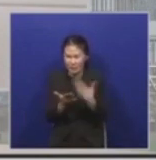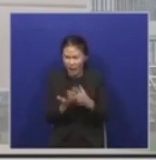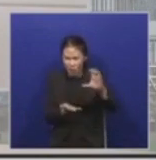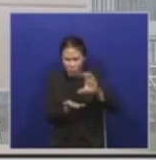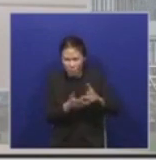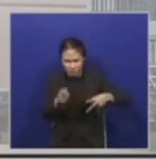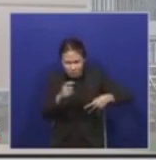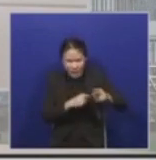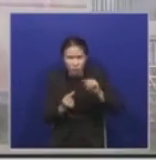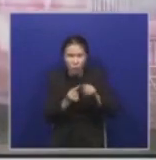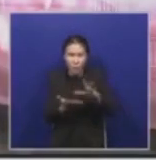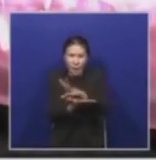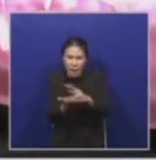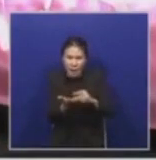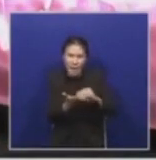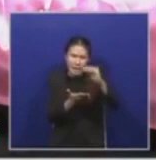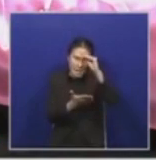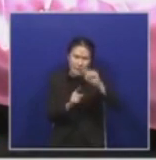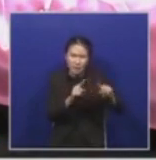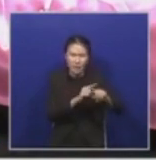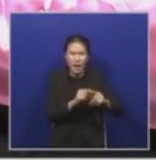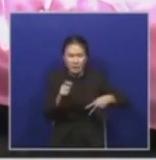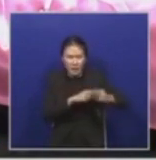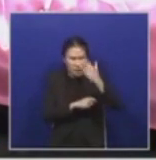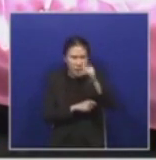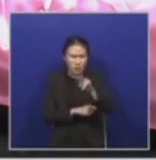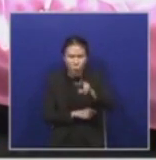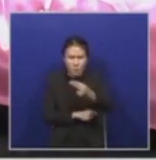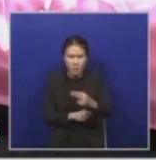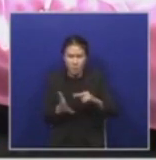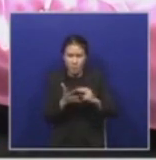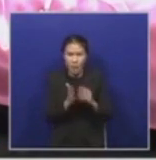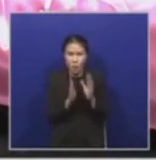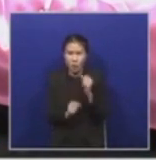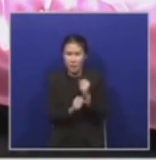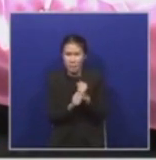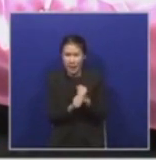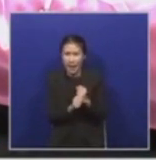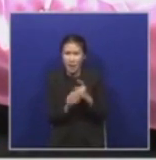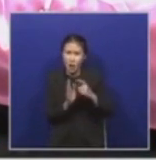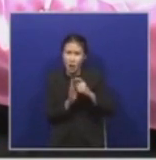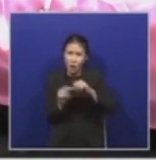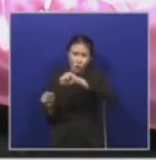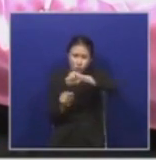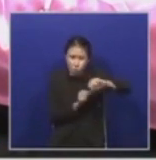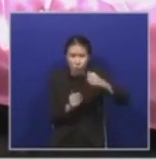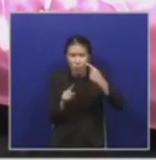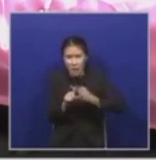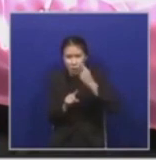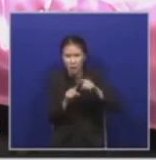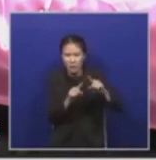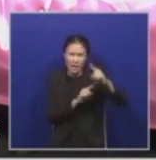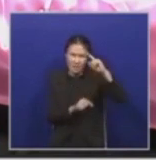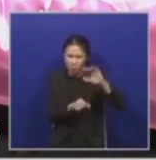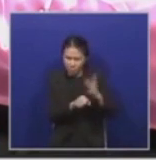ถาบันการศึกษา 20,000 กว่าบาทโอ้โหค่ารถตู้ของเจ้าหน้าที่เดินทางไปปากซอยไปกลับค่าเช่าเผื่อจะไม่พอด้วยท่